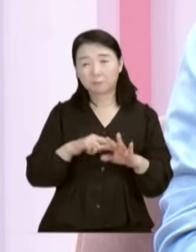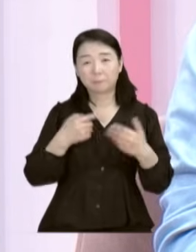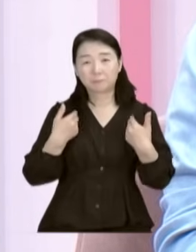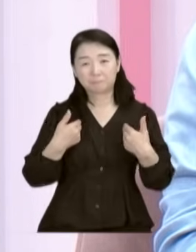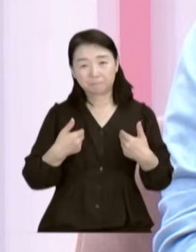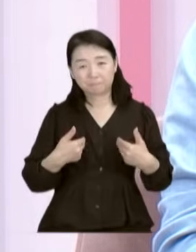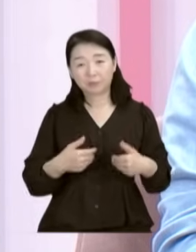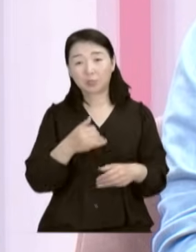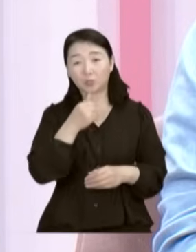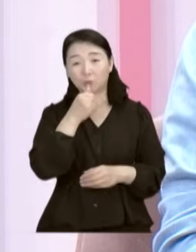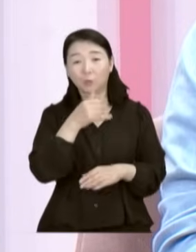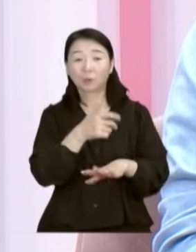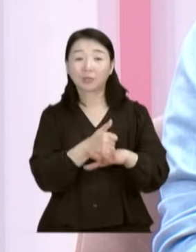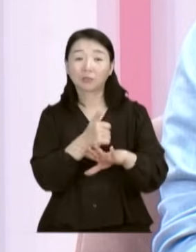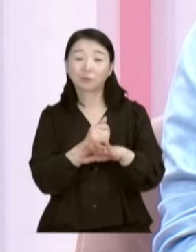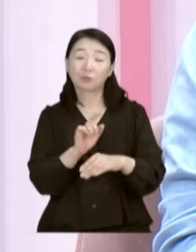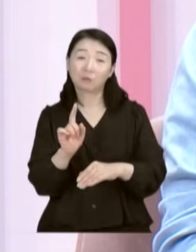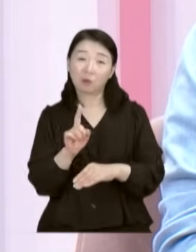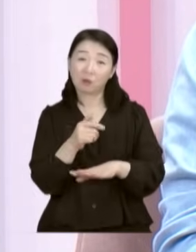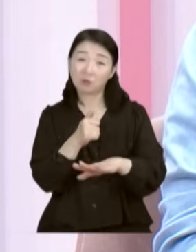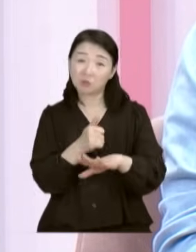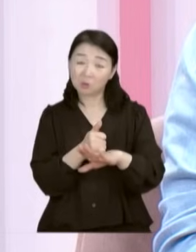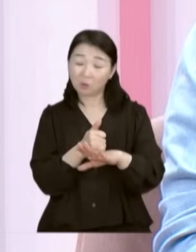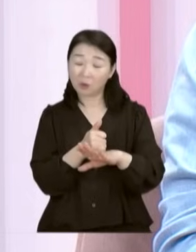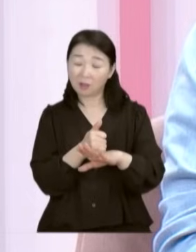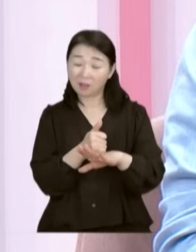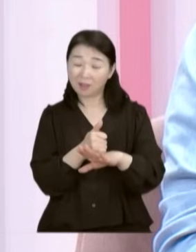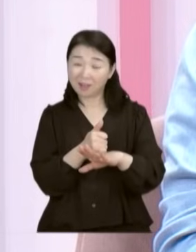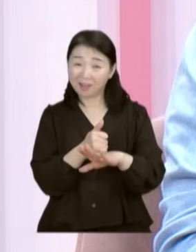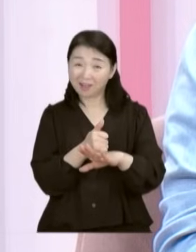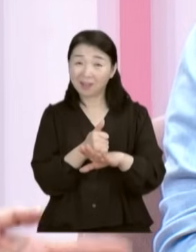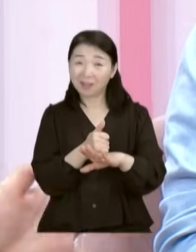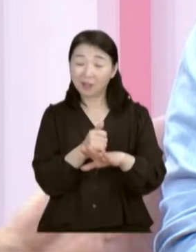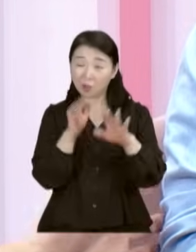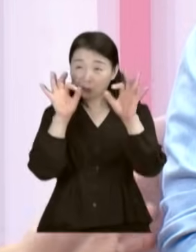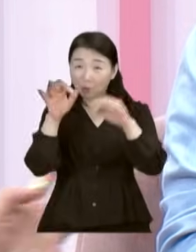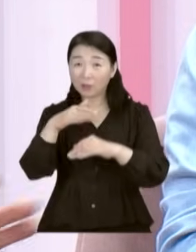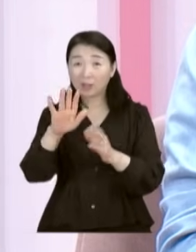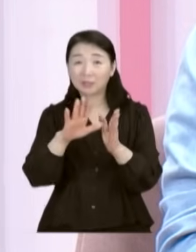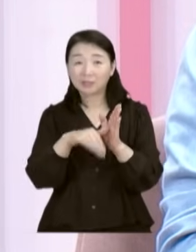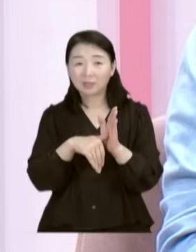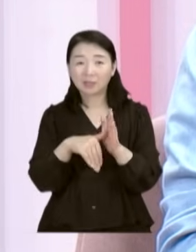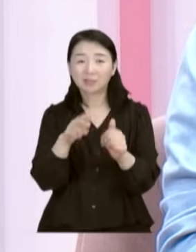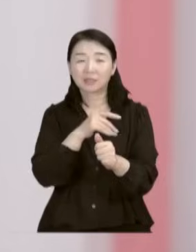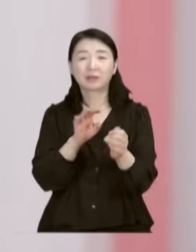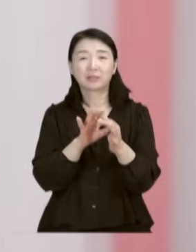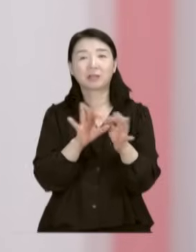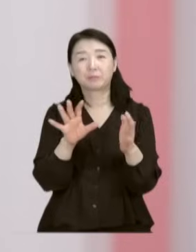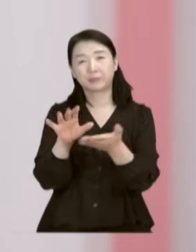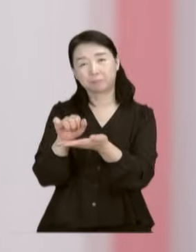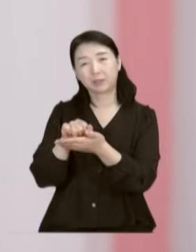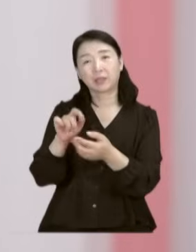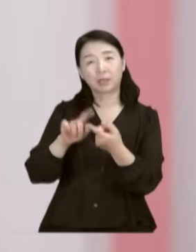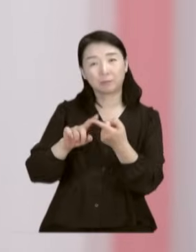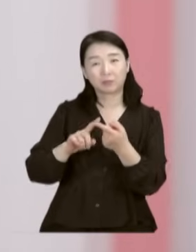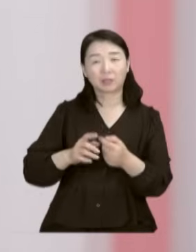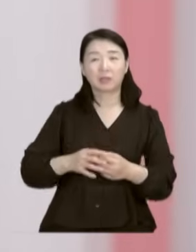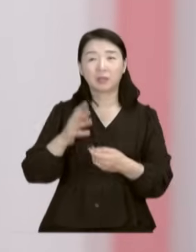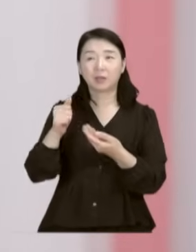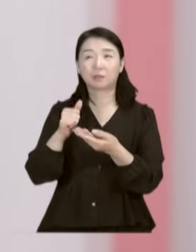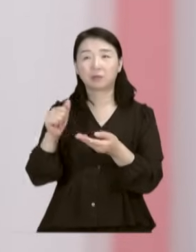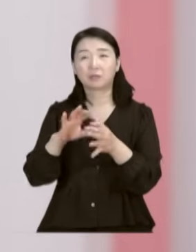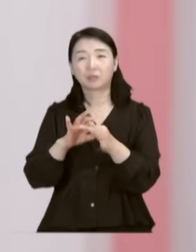분주했던 마음이 조금씩 차분해지게 되고 나중에는 결과를 들으러 가면서 아까 이야기 잠깐 했지만 어떠한 상황이든